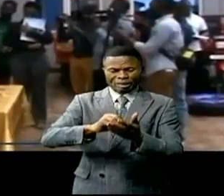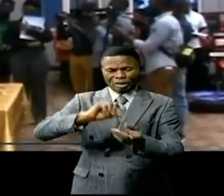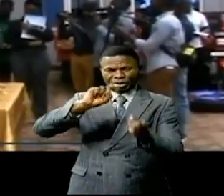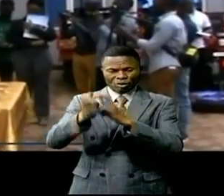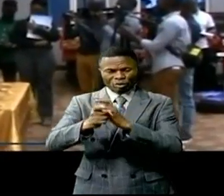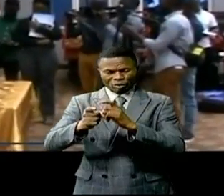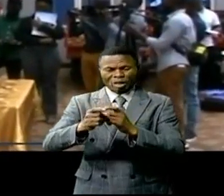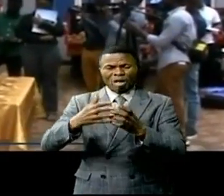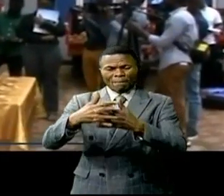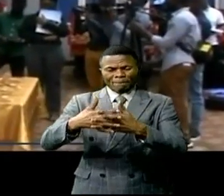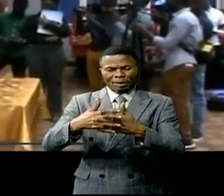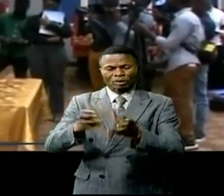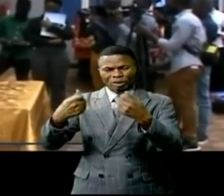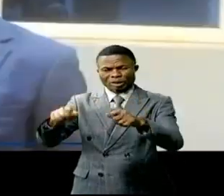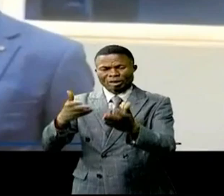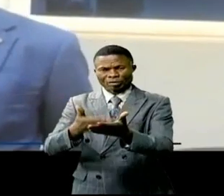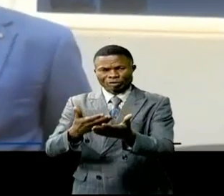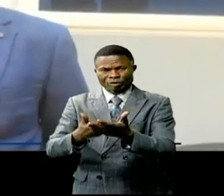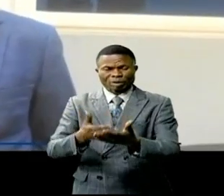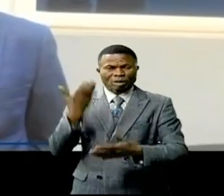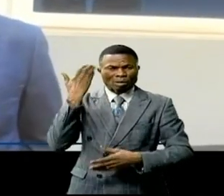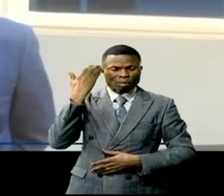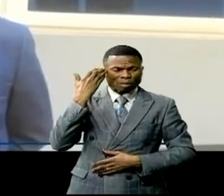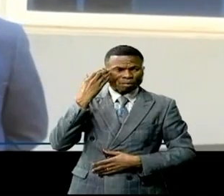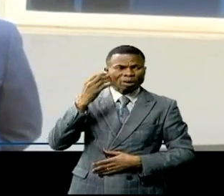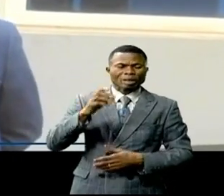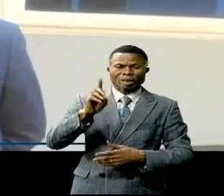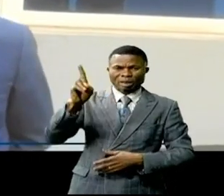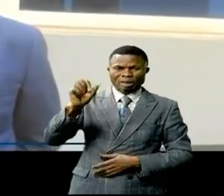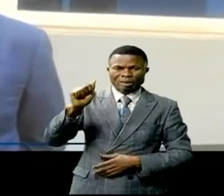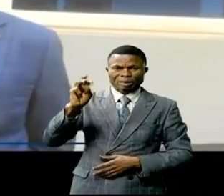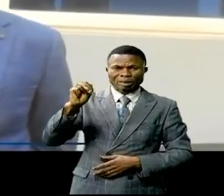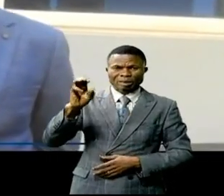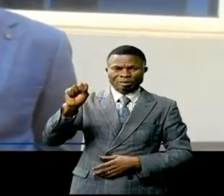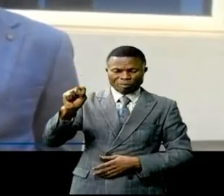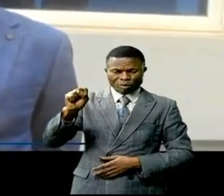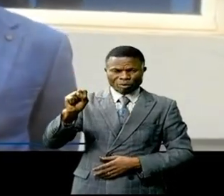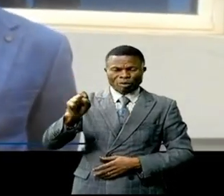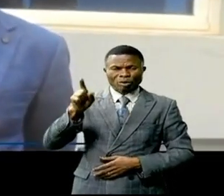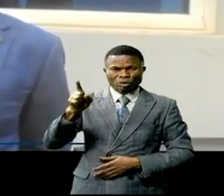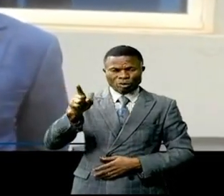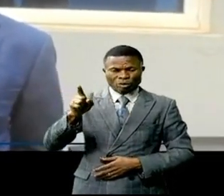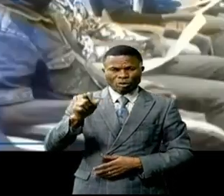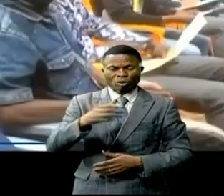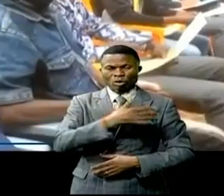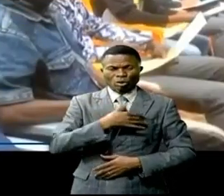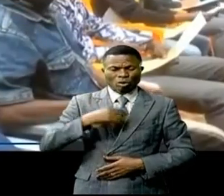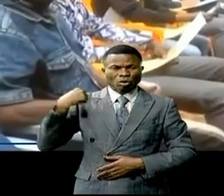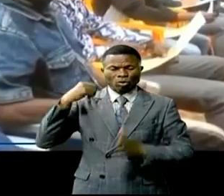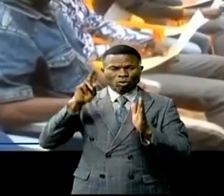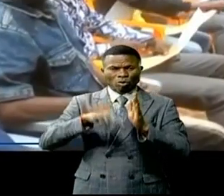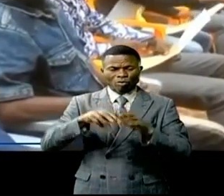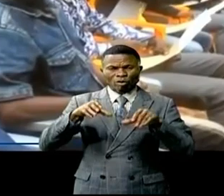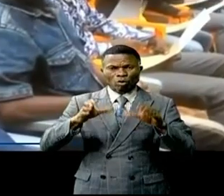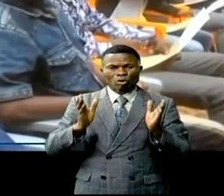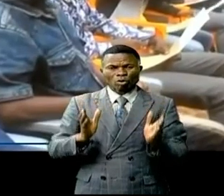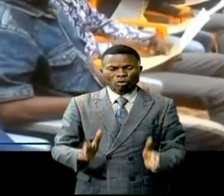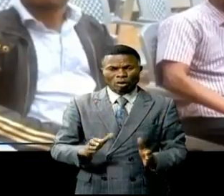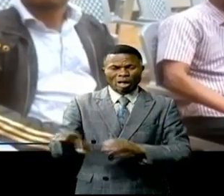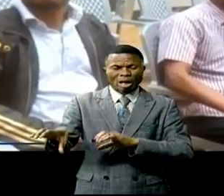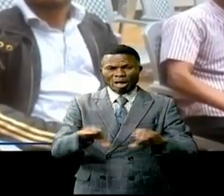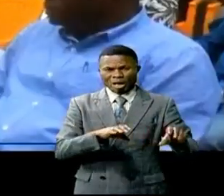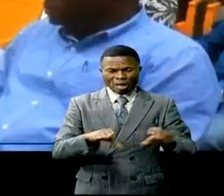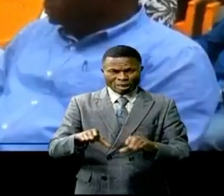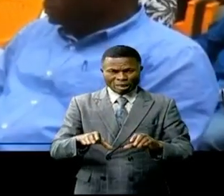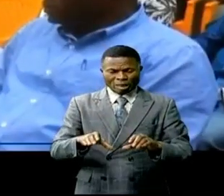ou points de vente. Monsieur Damas Bouloubou, coordonnateur du Bécagel au Sud Kivu. Au nom du gouvernement congolais, la cérémonie a